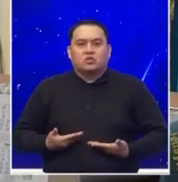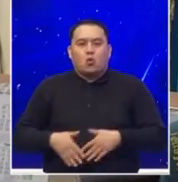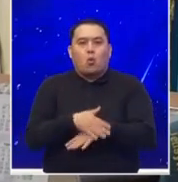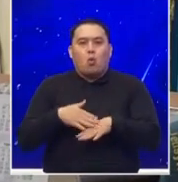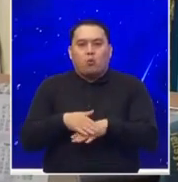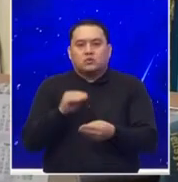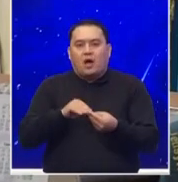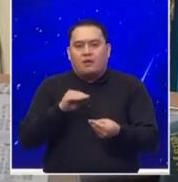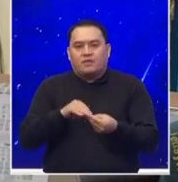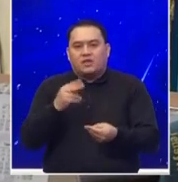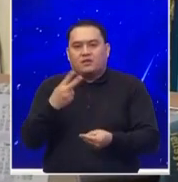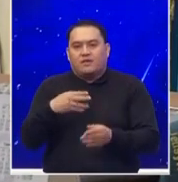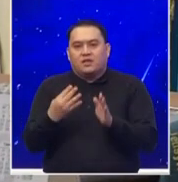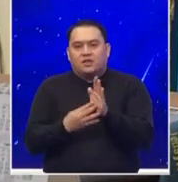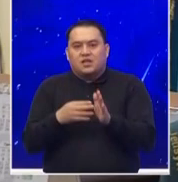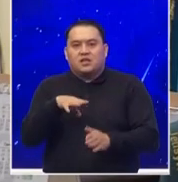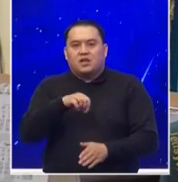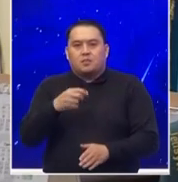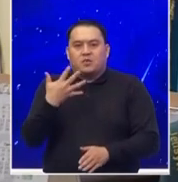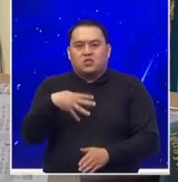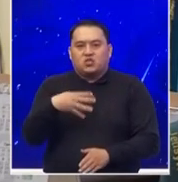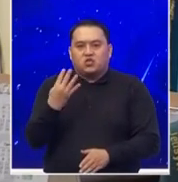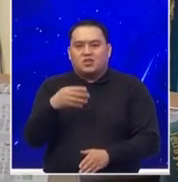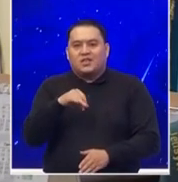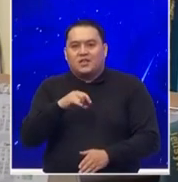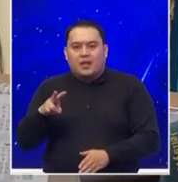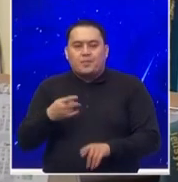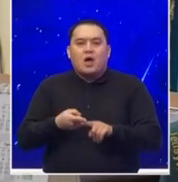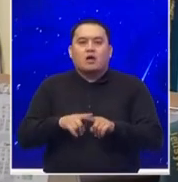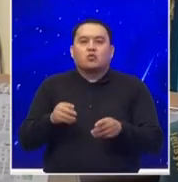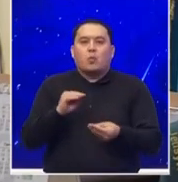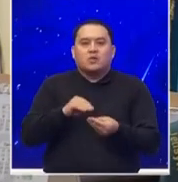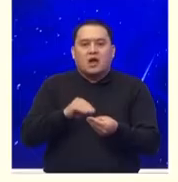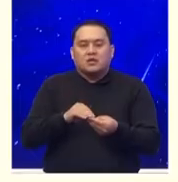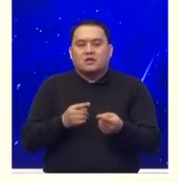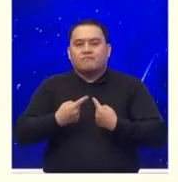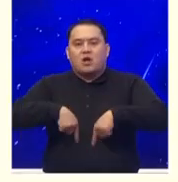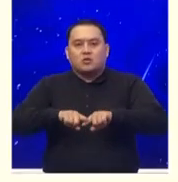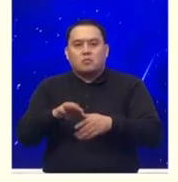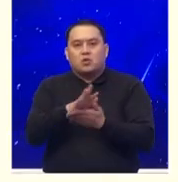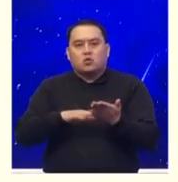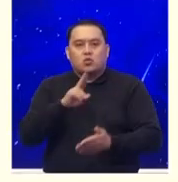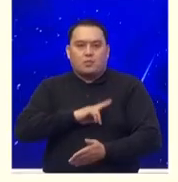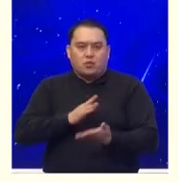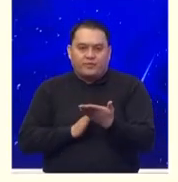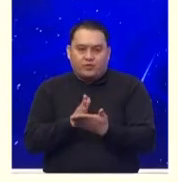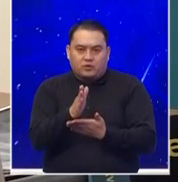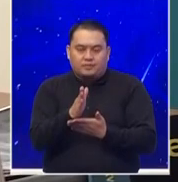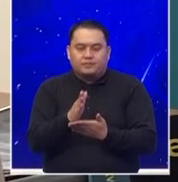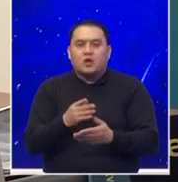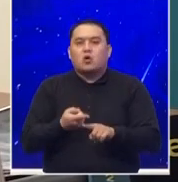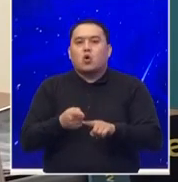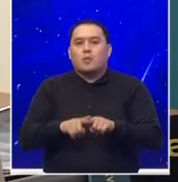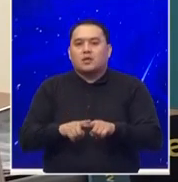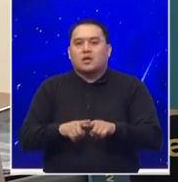области также остается 29 тенге 54 тиена. Чтобы тарифы оставались прежними, департамент продолжит работу в этом направлении. Кроме